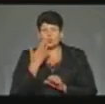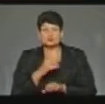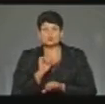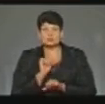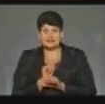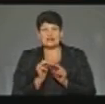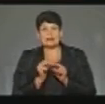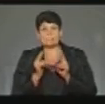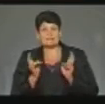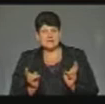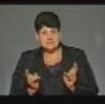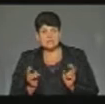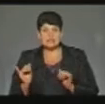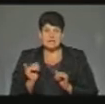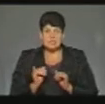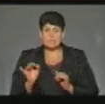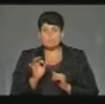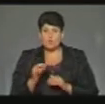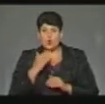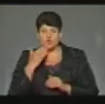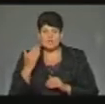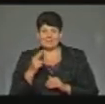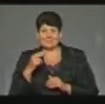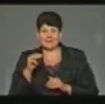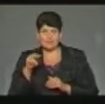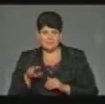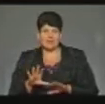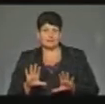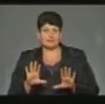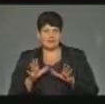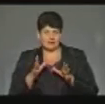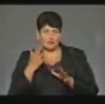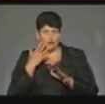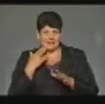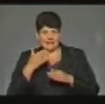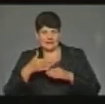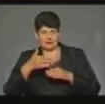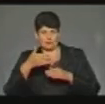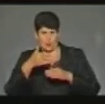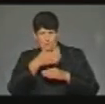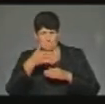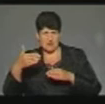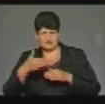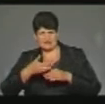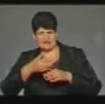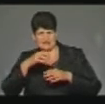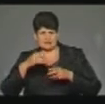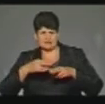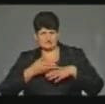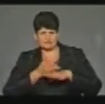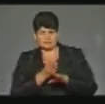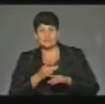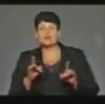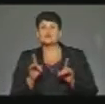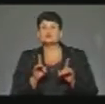і, власне, про останню ДТП, яка трапилася, коли зірвали обмежувачі. Пане Богдане, що